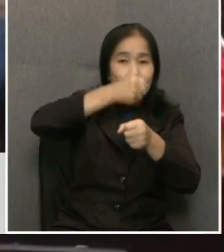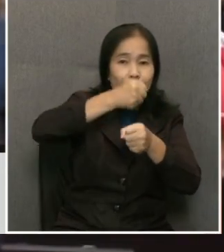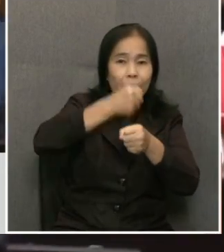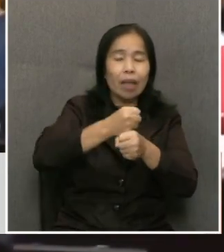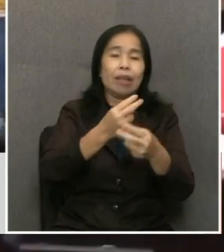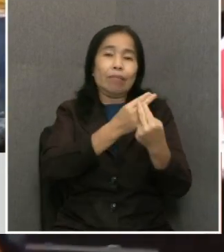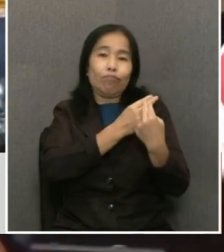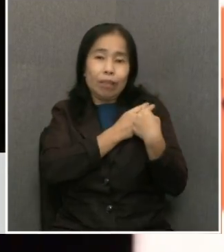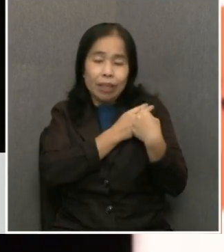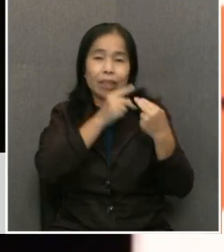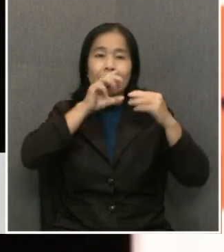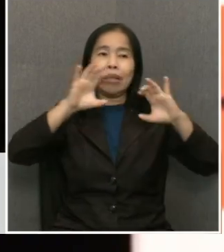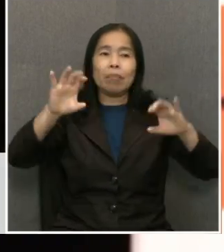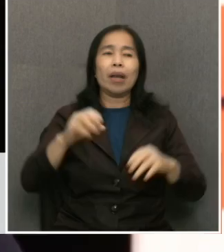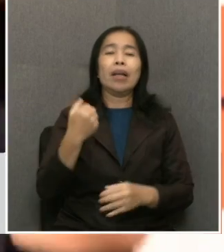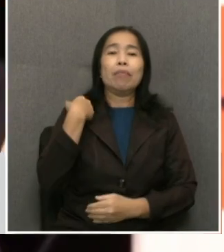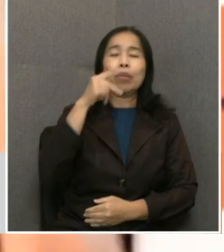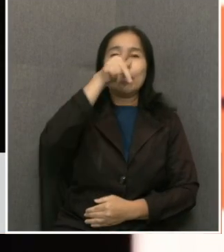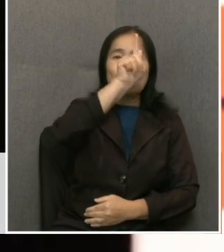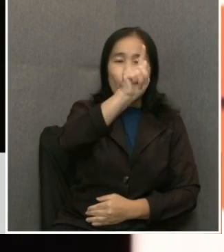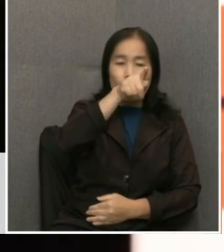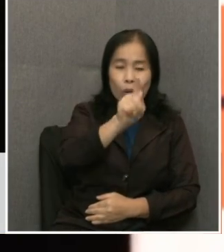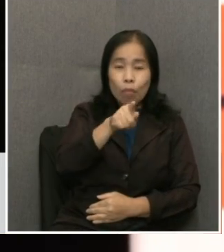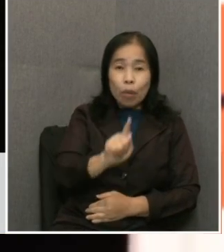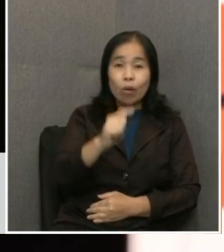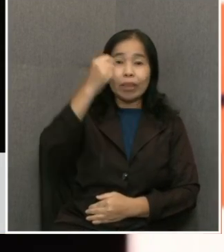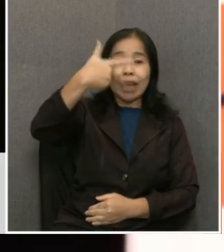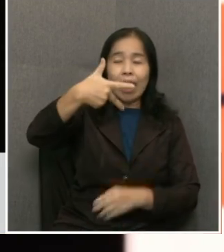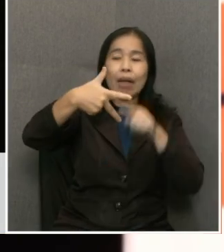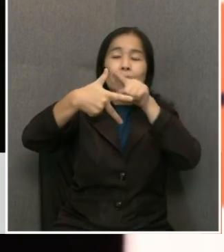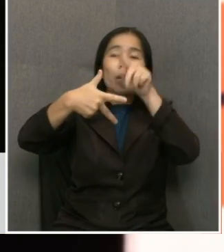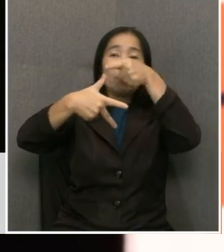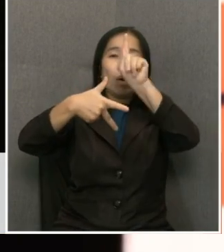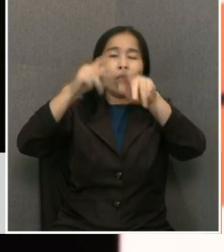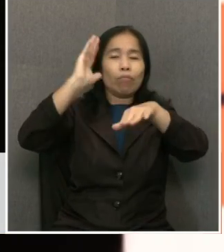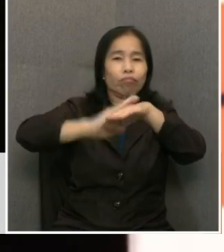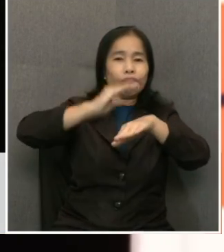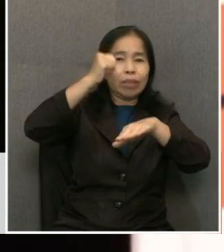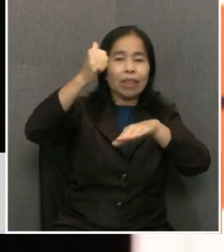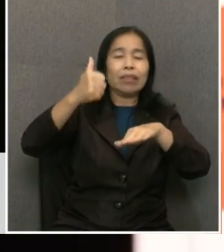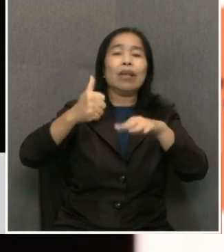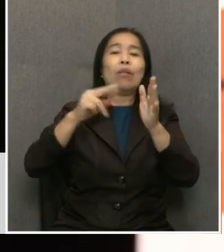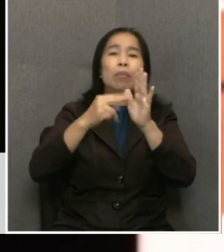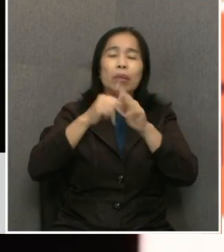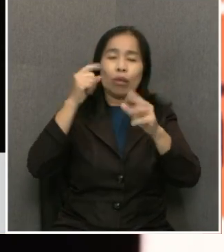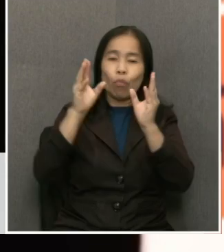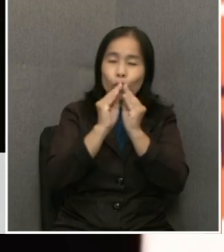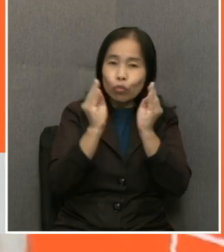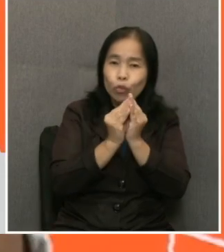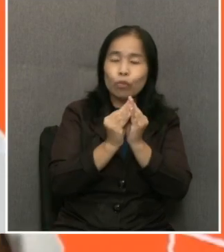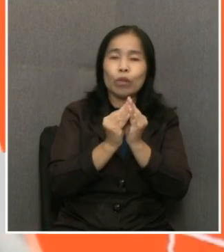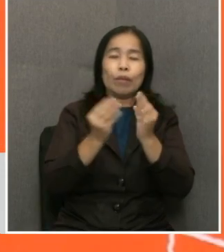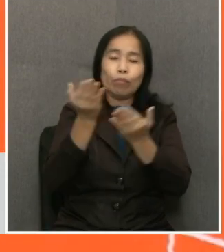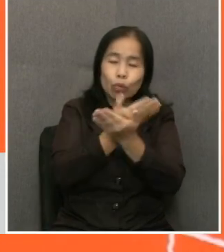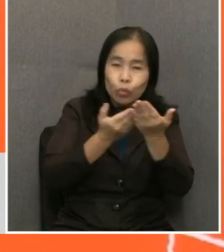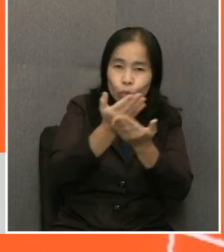3ปอครับ3ปอที่ว่านี้ก็คือเรื่องของประสิทธิภาพนะครับปอแรกประสิทธิภาพในการใช้เวลาการประชุมพิจารณากฎ